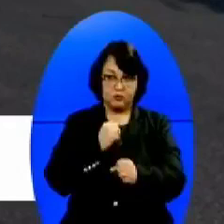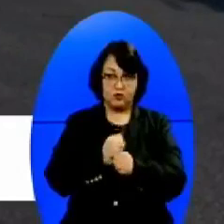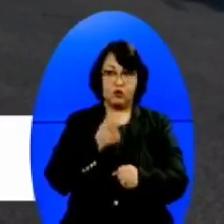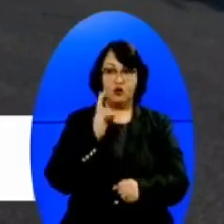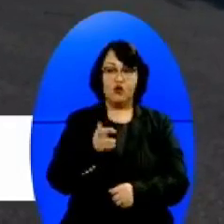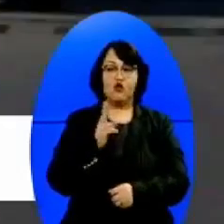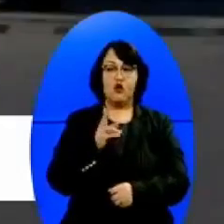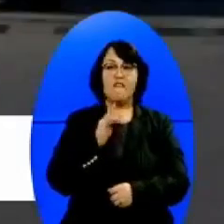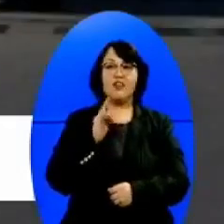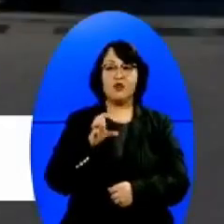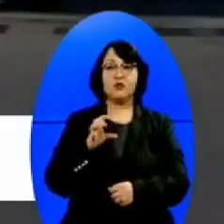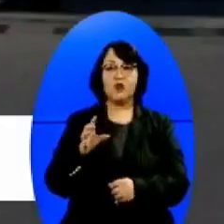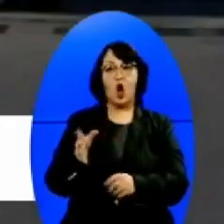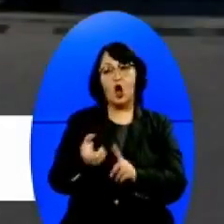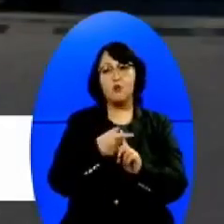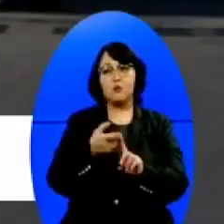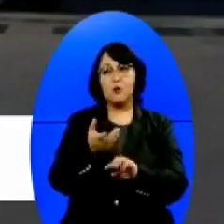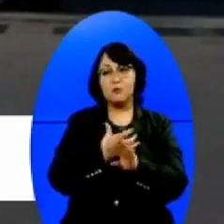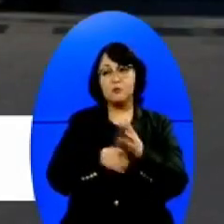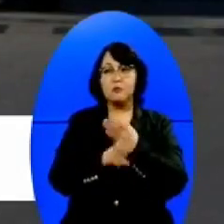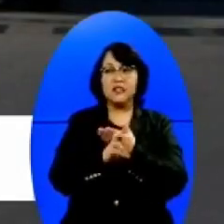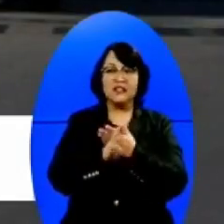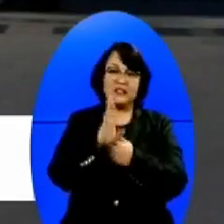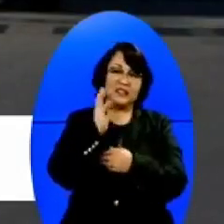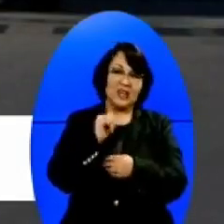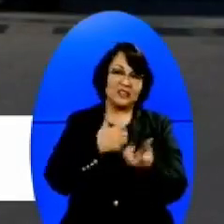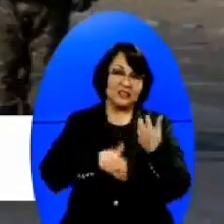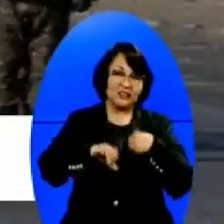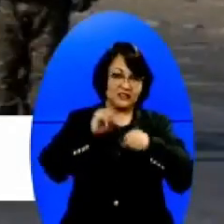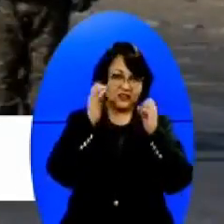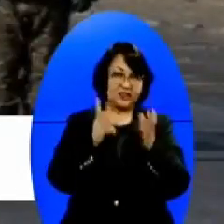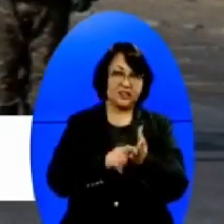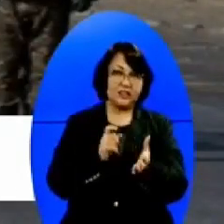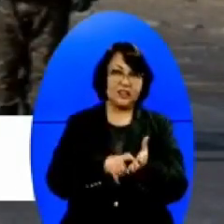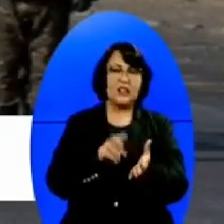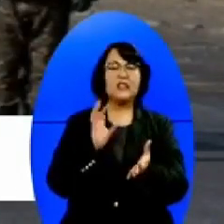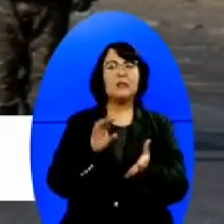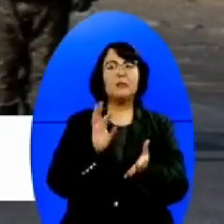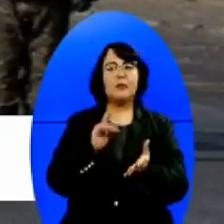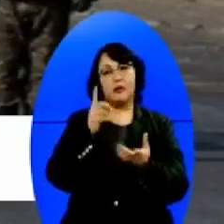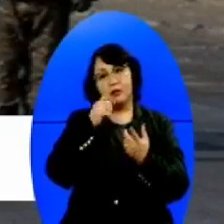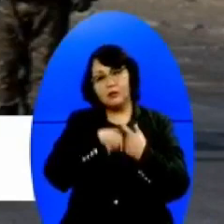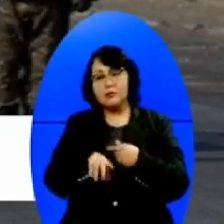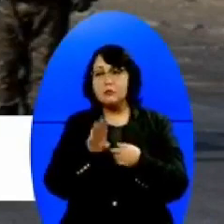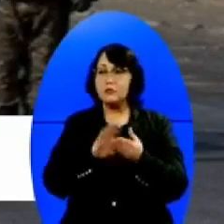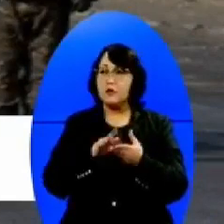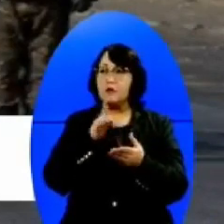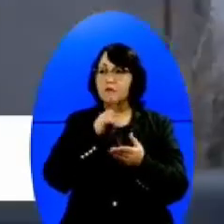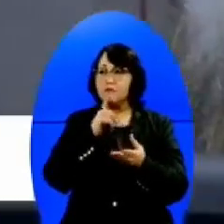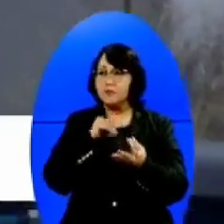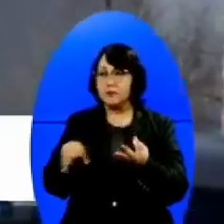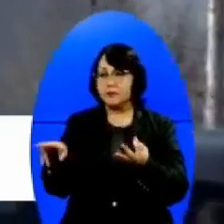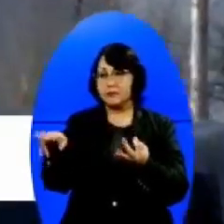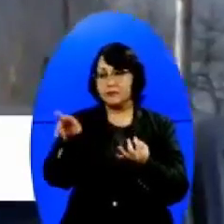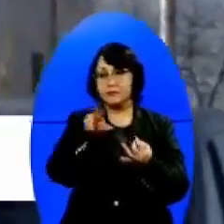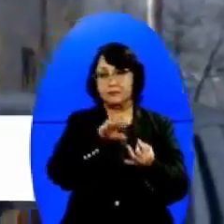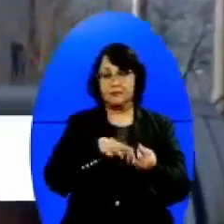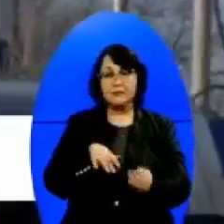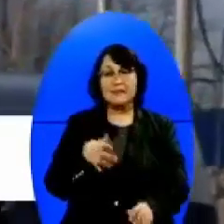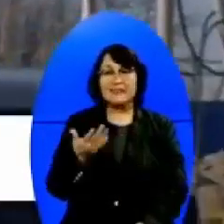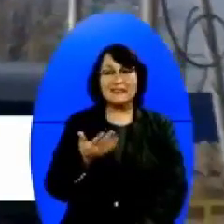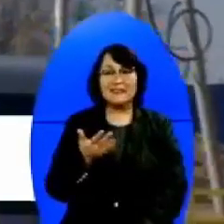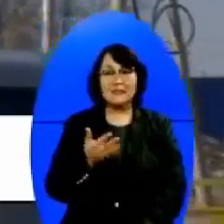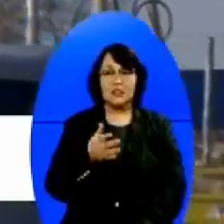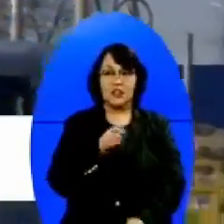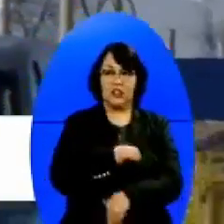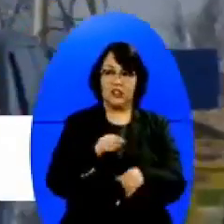холбоотой бэлэн байдлыг хэрхэн хангаж байна? За ямар тулгымдсан асуудал байгаа вэ гэдгийг газар дээр нь бол танилцуулж байна. За үзэгч та яг одоо харж байгаа бол одоо ер нь зорчигч